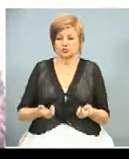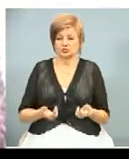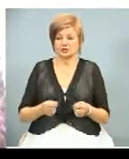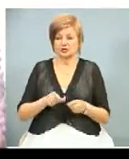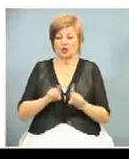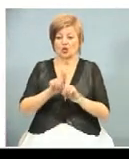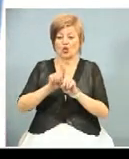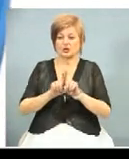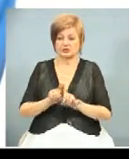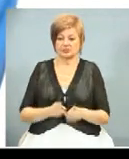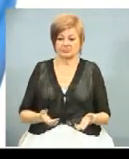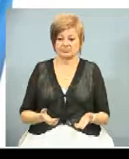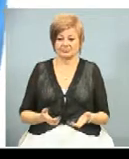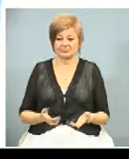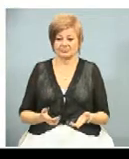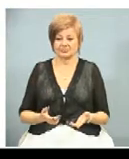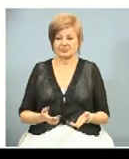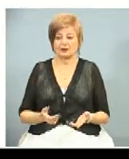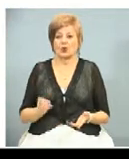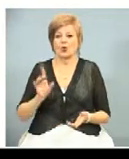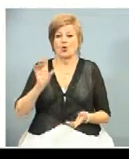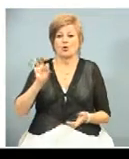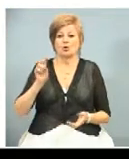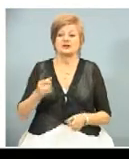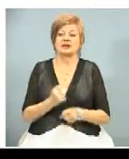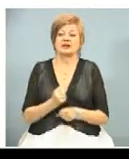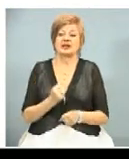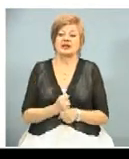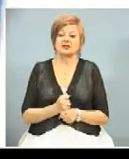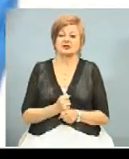Колоски режет. Он делает,